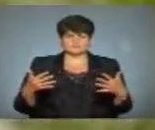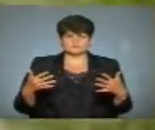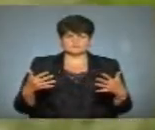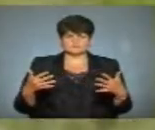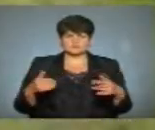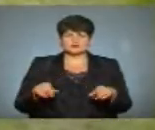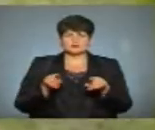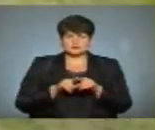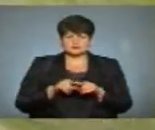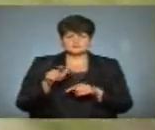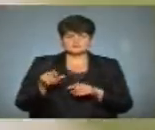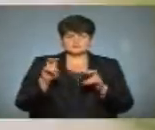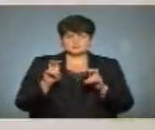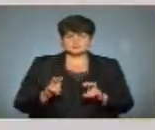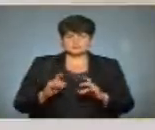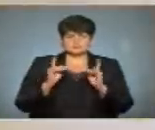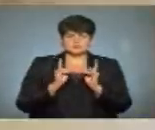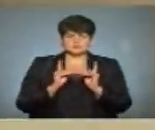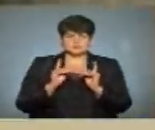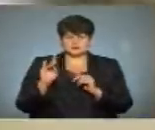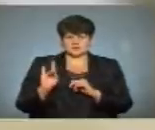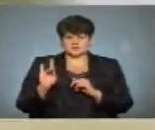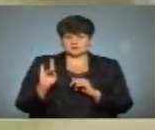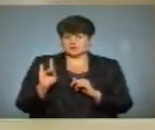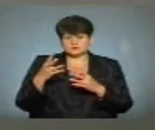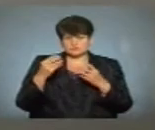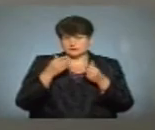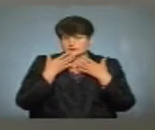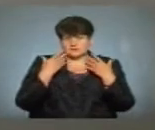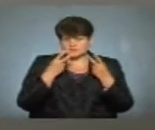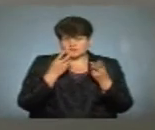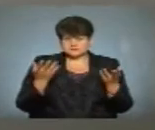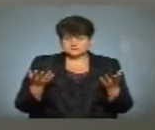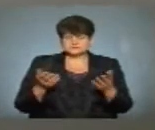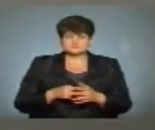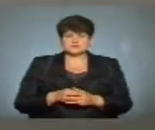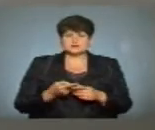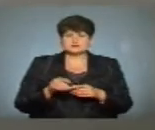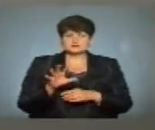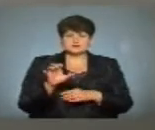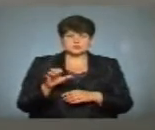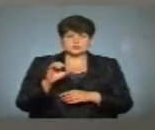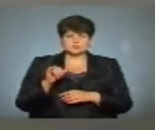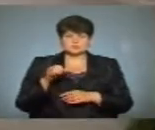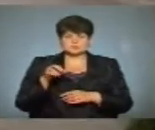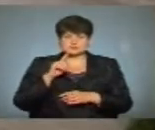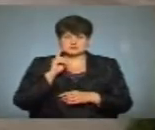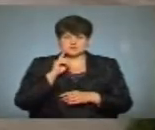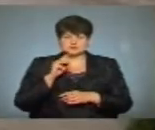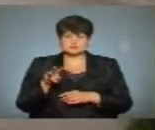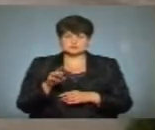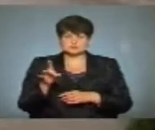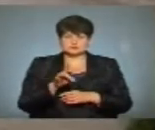О, і там тільки що люди сиділи на лавочці, вже лавочки майже нема. А це фотографії з села Устя-Зелене Монастириського